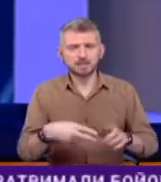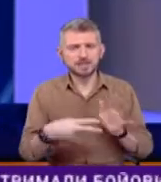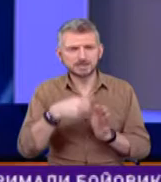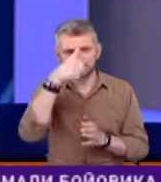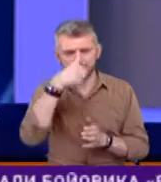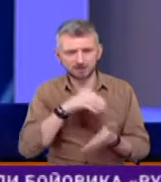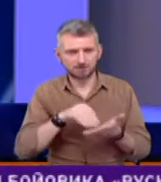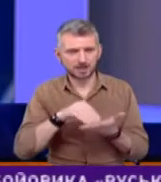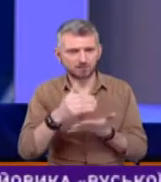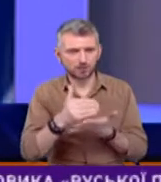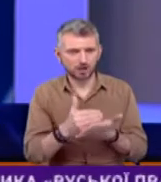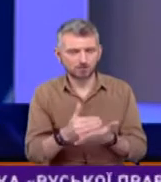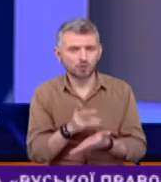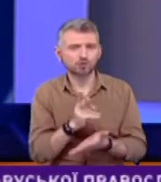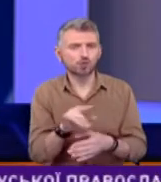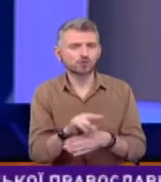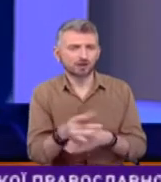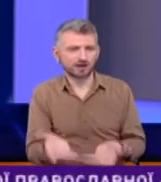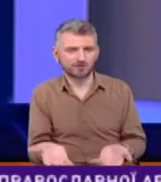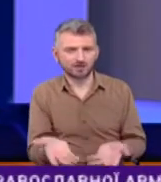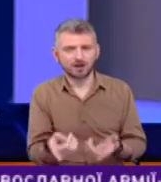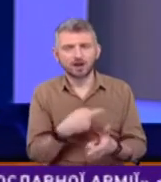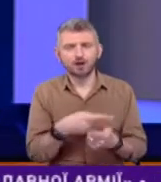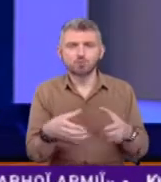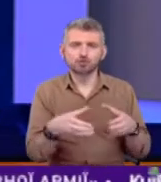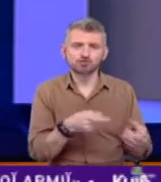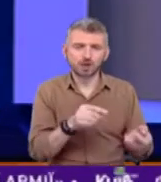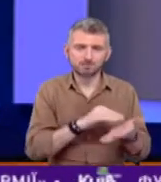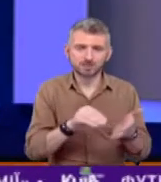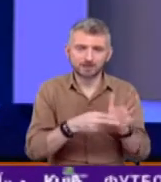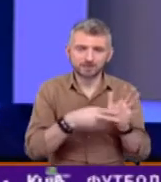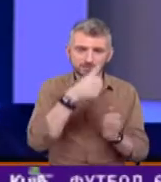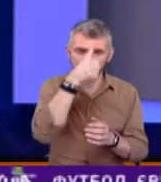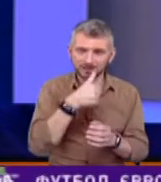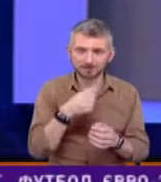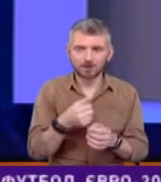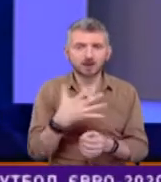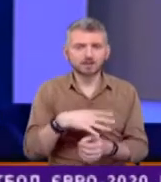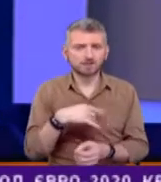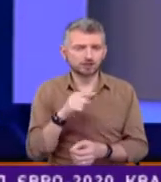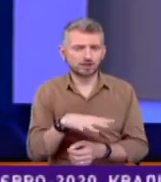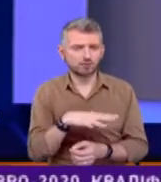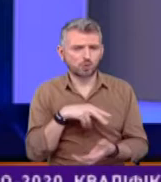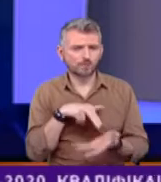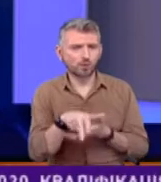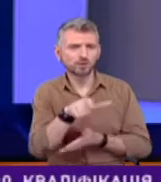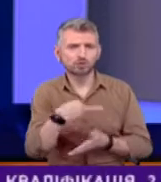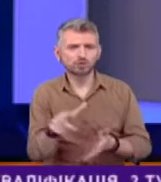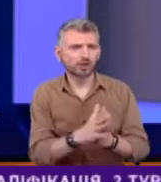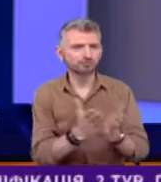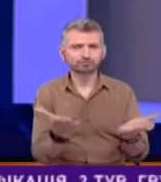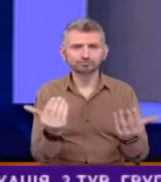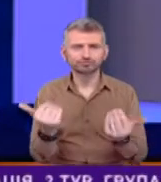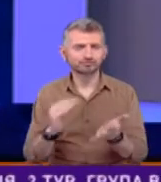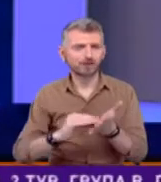7 місяців писали програму. Тобто хтось збрехав. Або штаб писав 7 місяців, А навіщо тоді було виходити до людей?